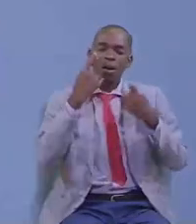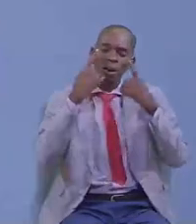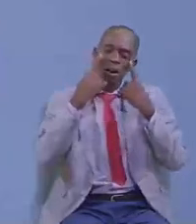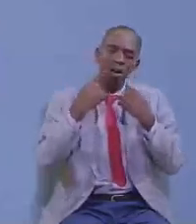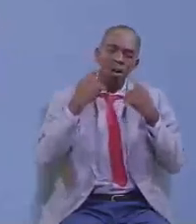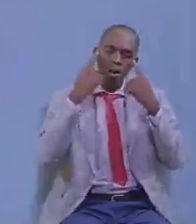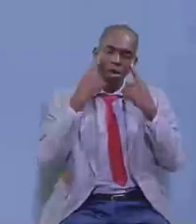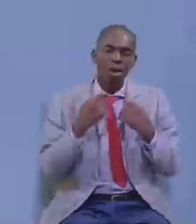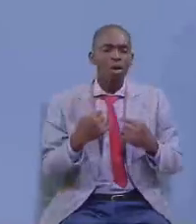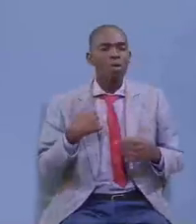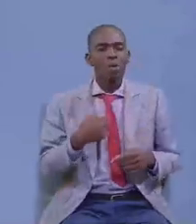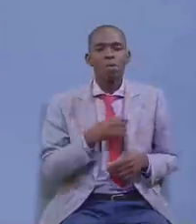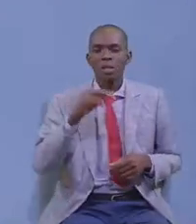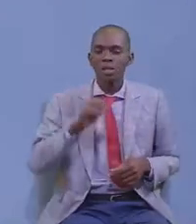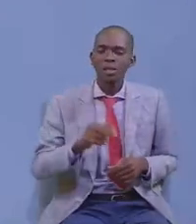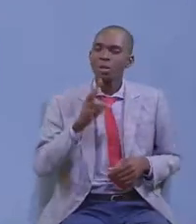Oh! Oh!